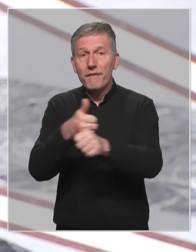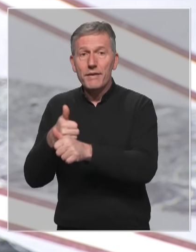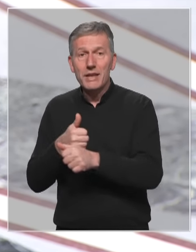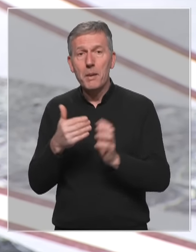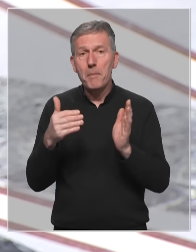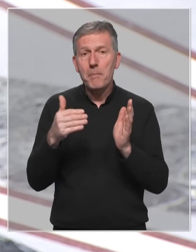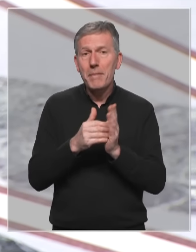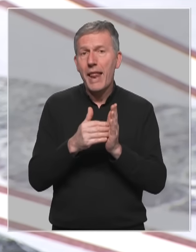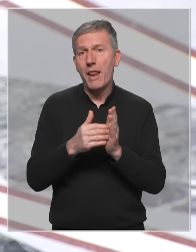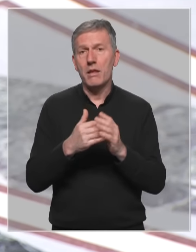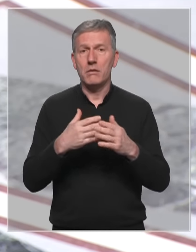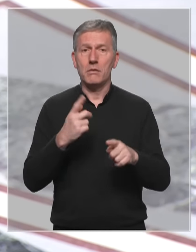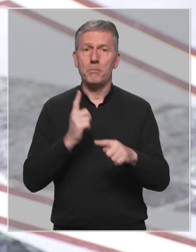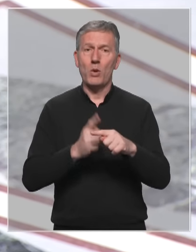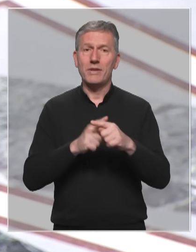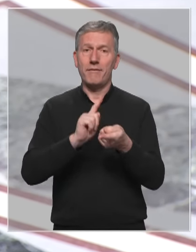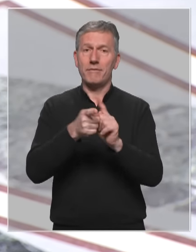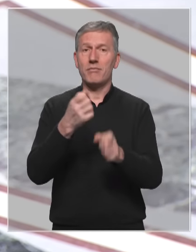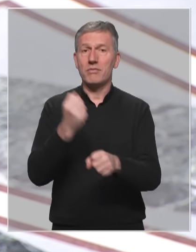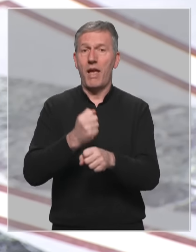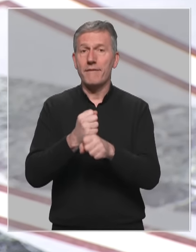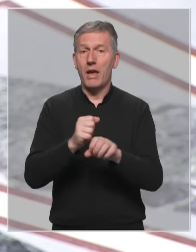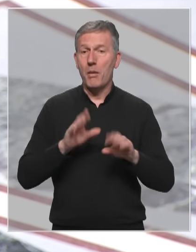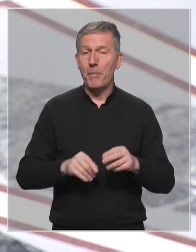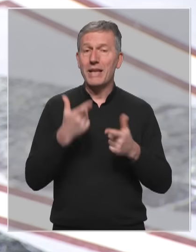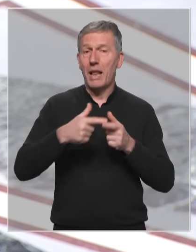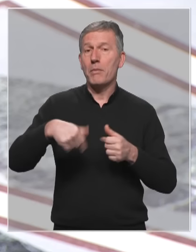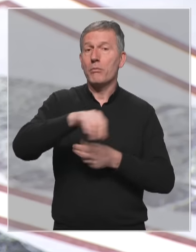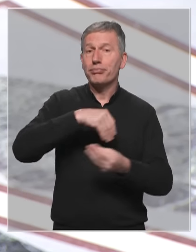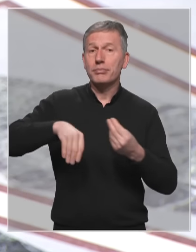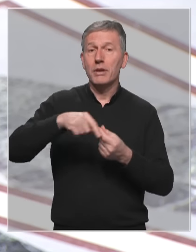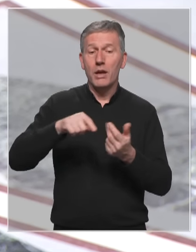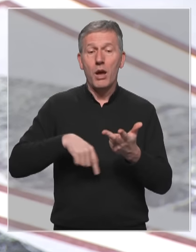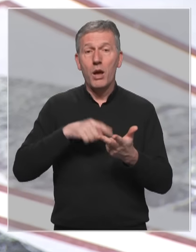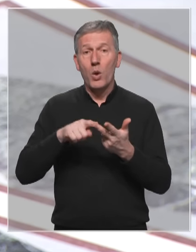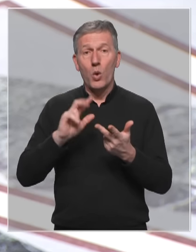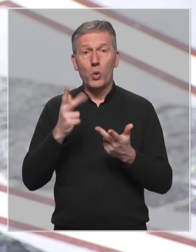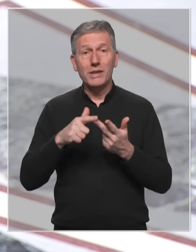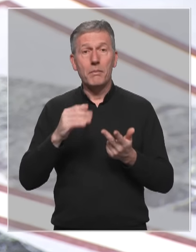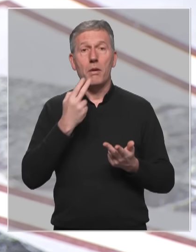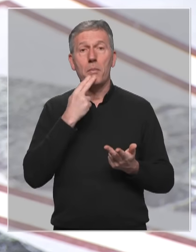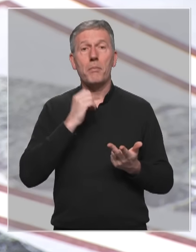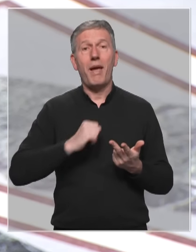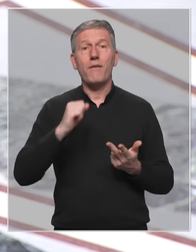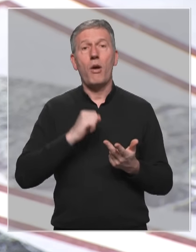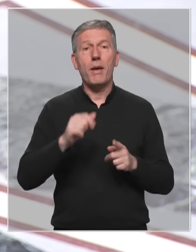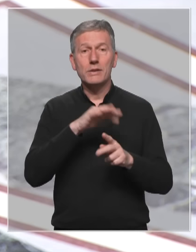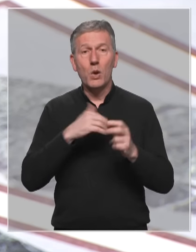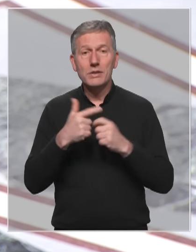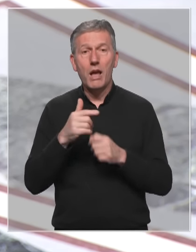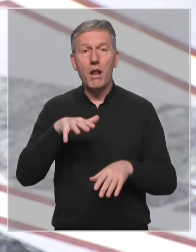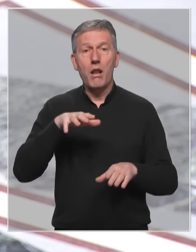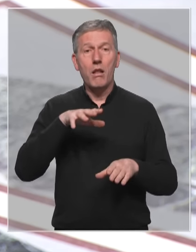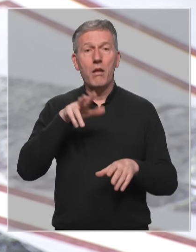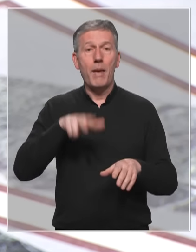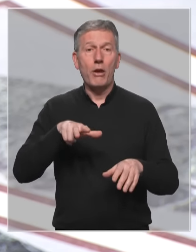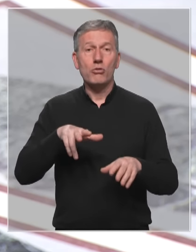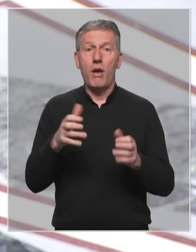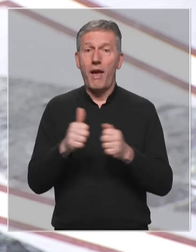1000 sorties positives vers l'emploi qui libéreront aussi des places. Une amélioration de la performance sociale de l'hébergement incluant de manière